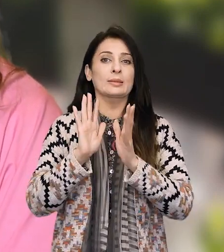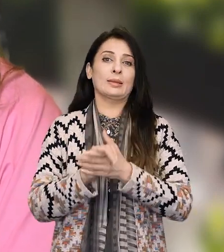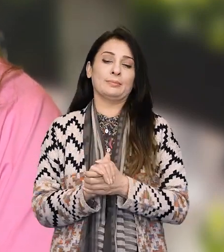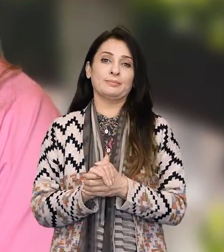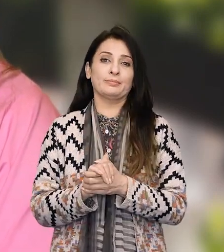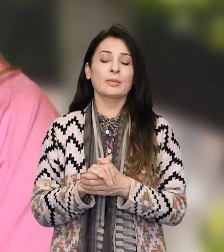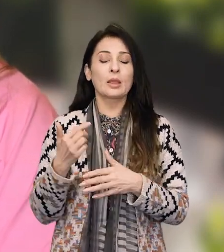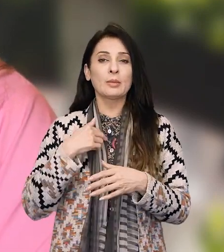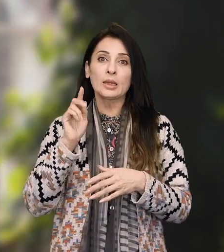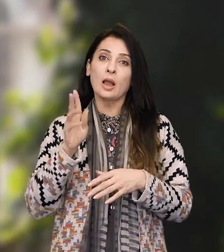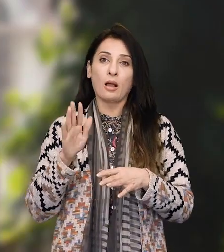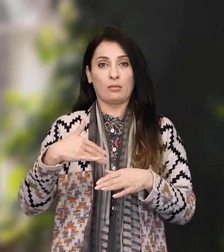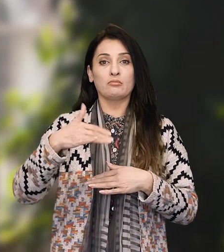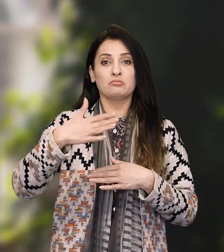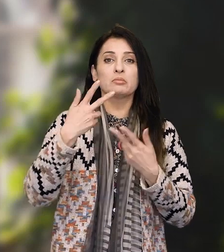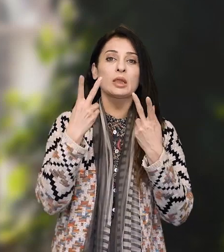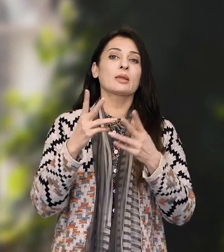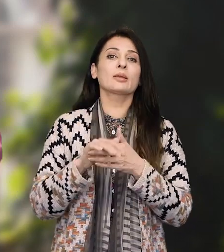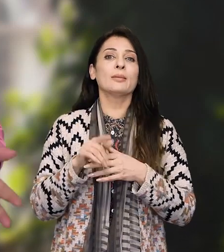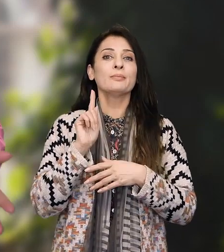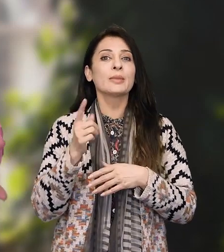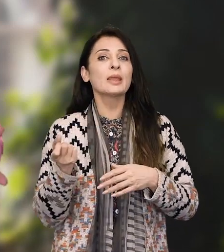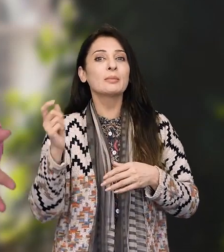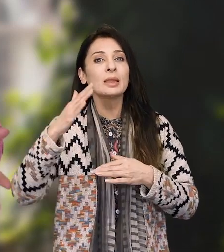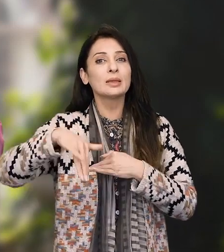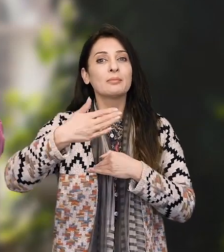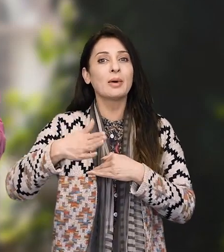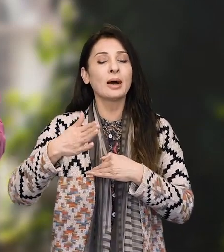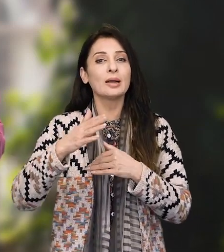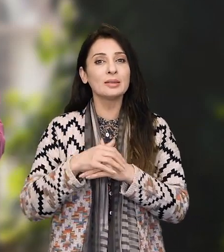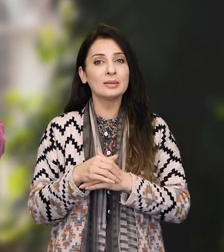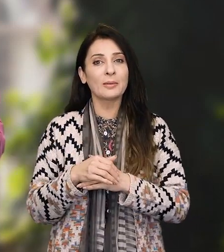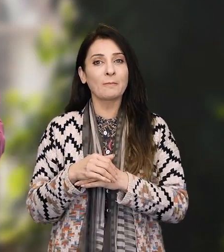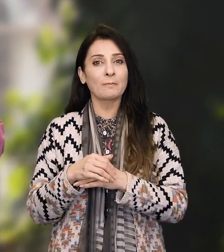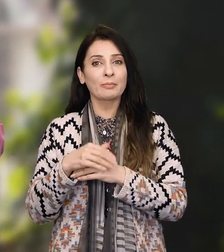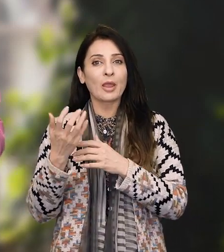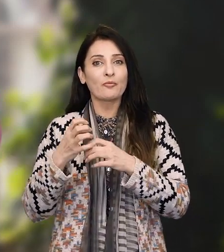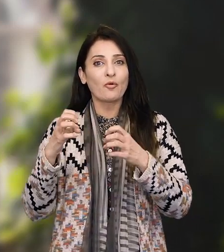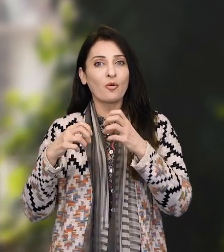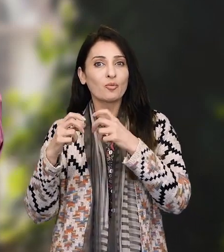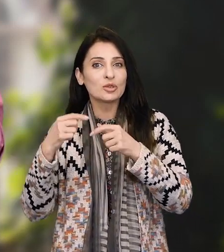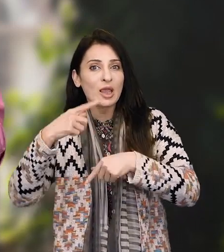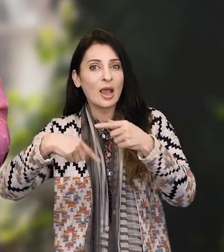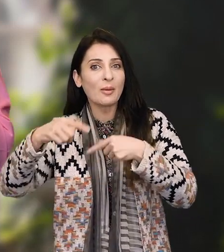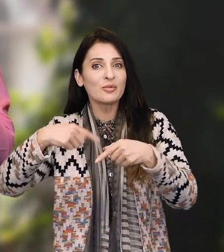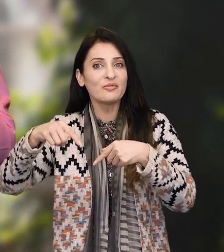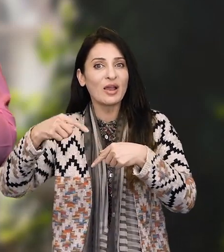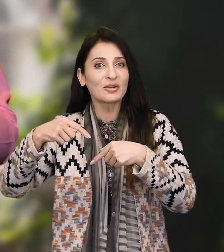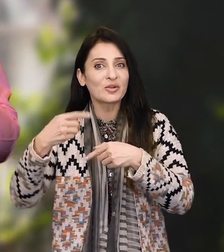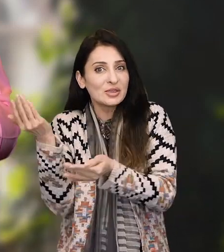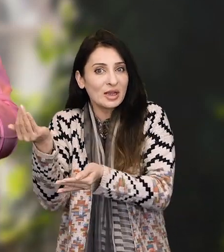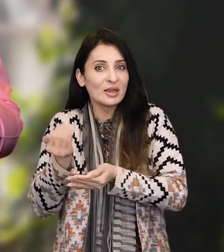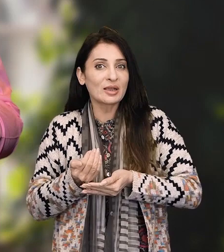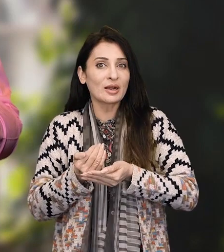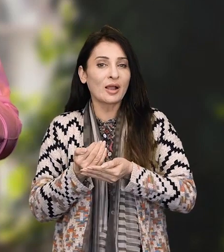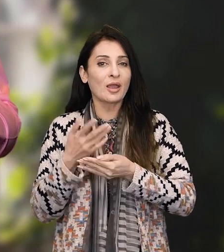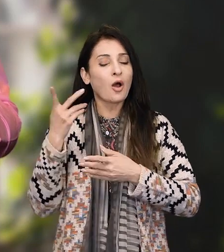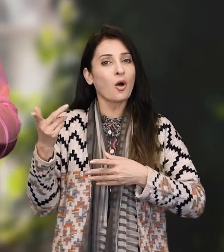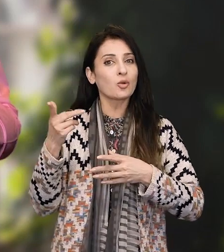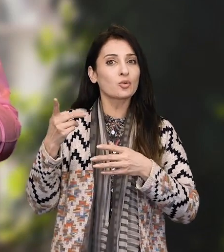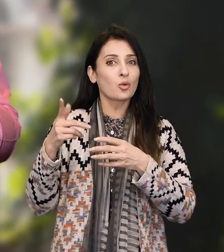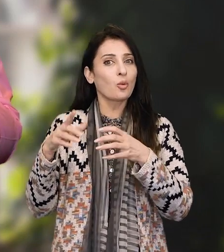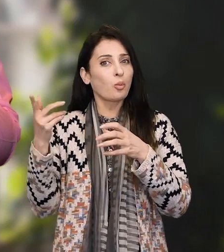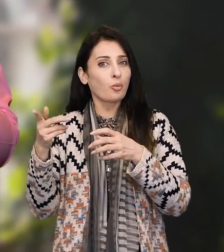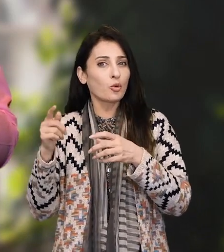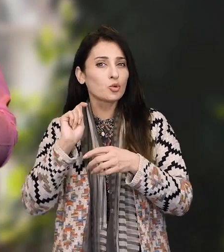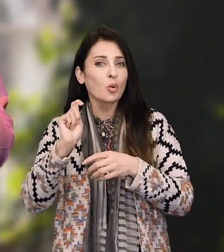फिर हम देखेंगे. So a month later, he brought me from his factory. So he has a factory that also deals with